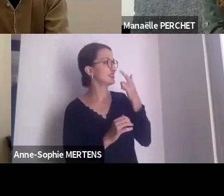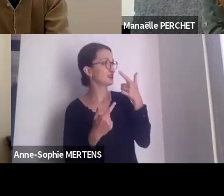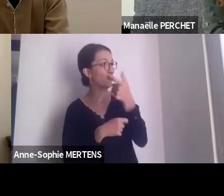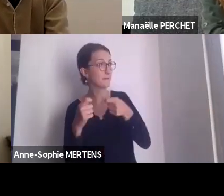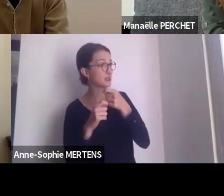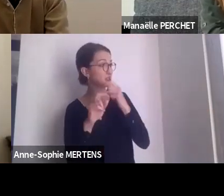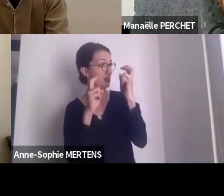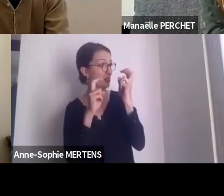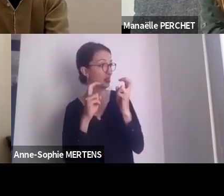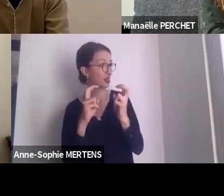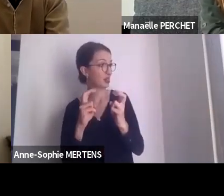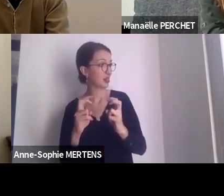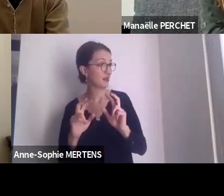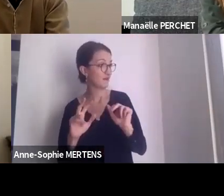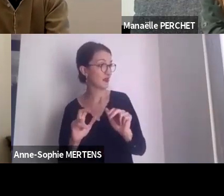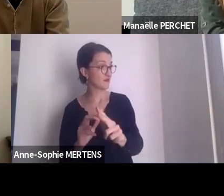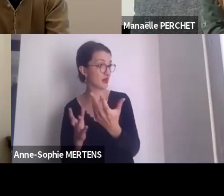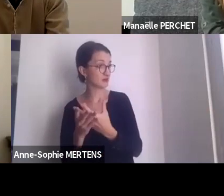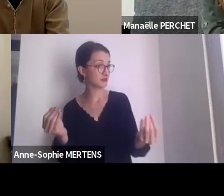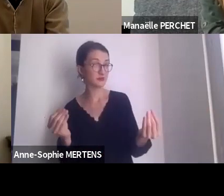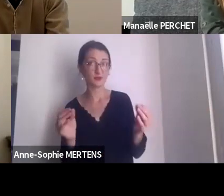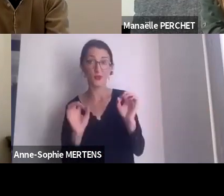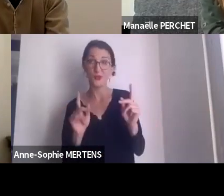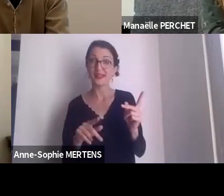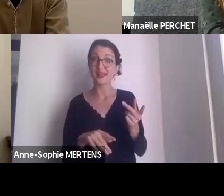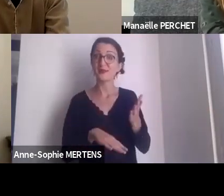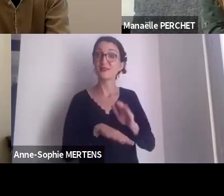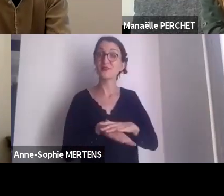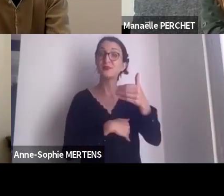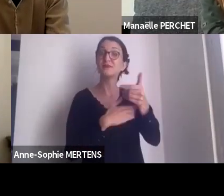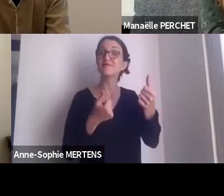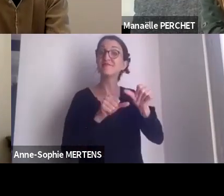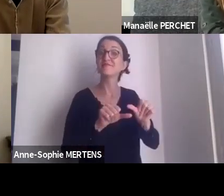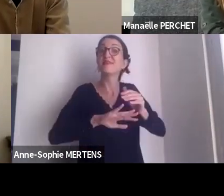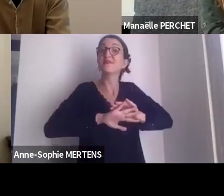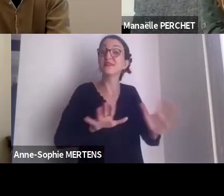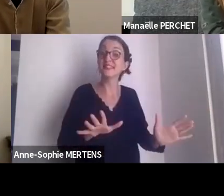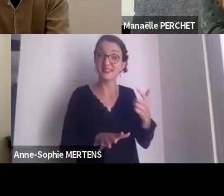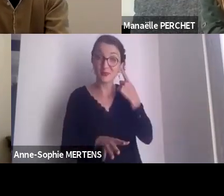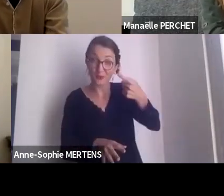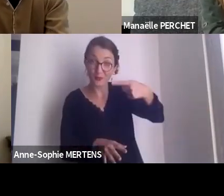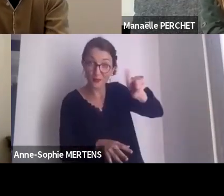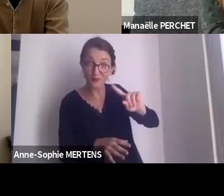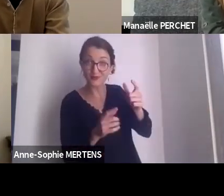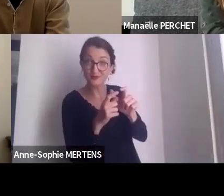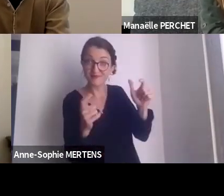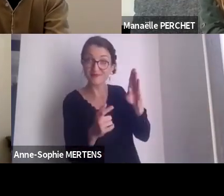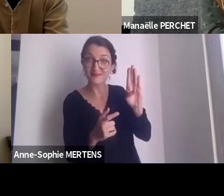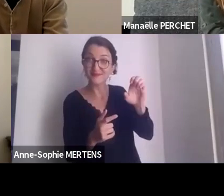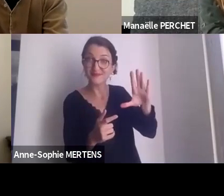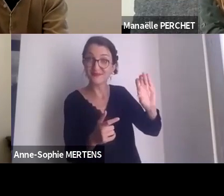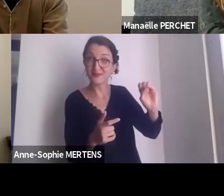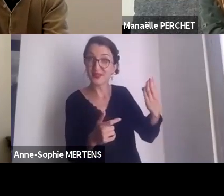coup, ma question suivante, c'est qu'est-ce qui se passe pour Bicom depuis le déconfinement, finalement ? Est-ce que vous, là, du coup, vous êtes déjà en train de vous retourner vers